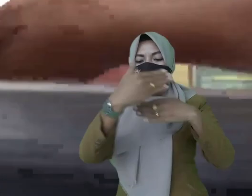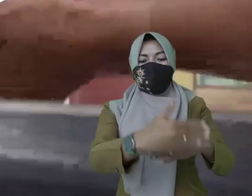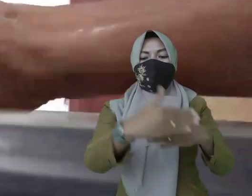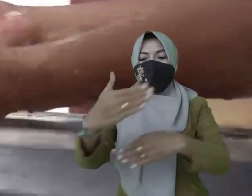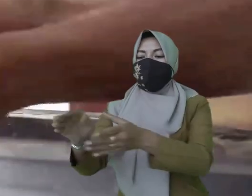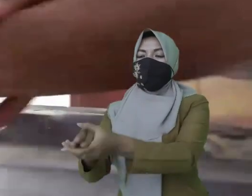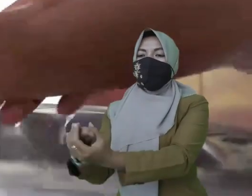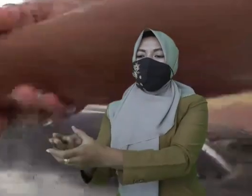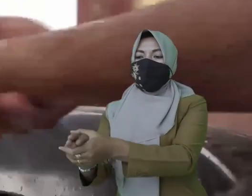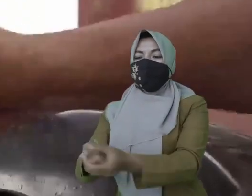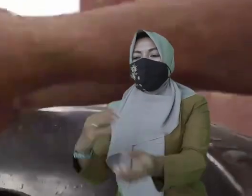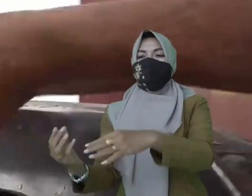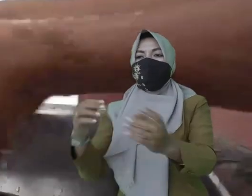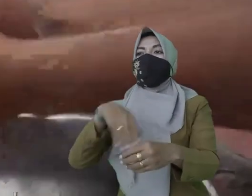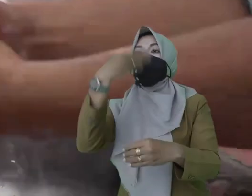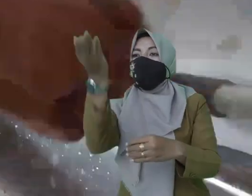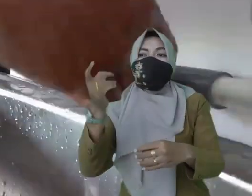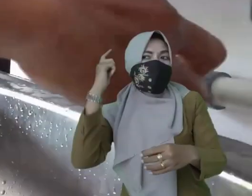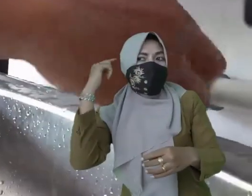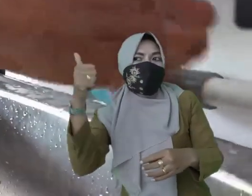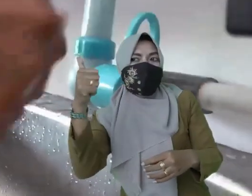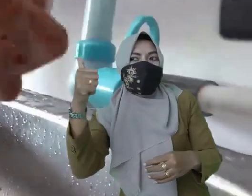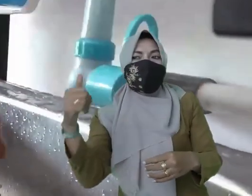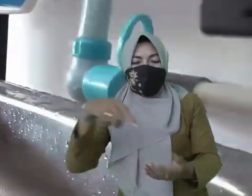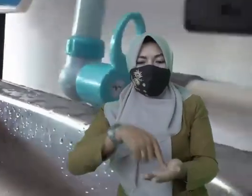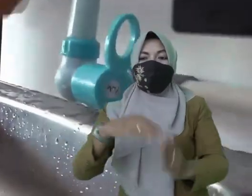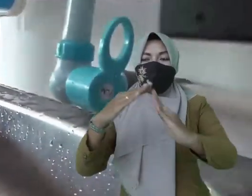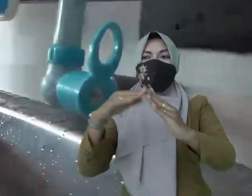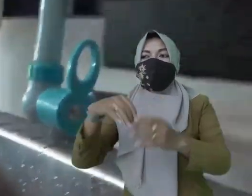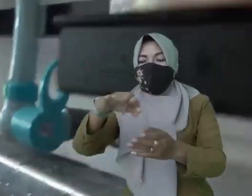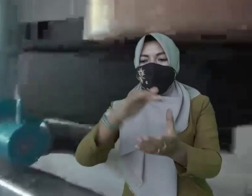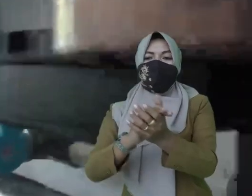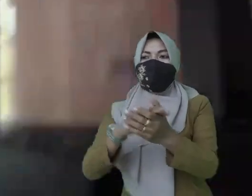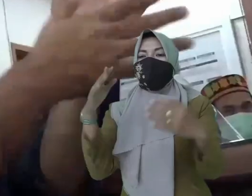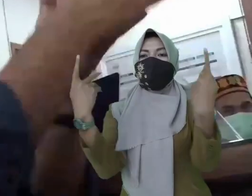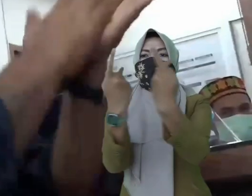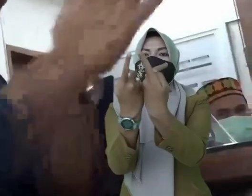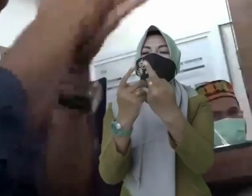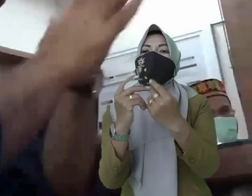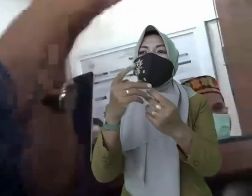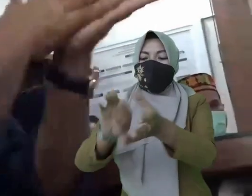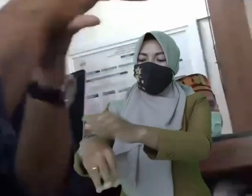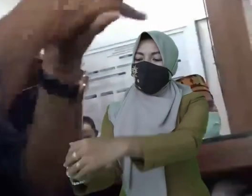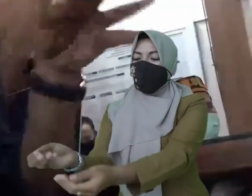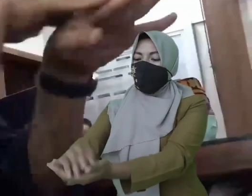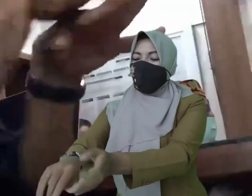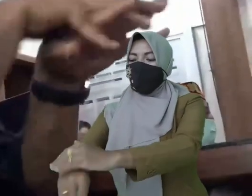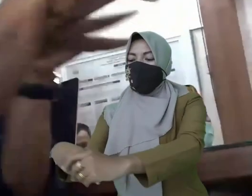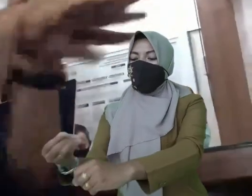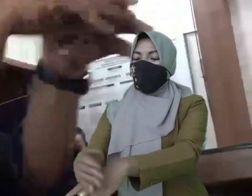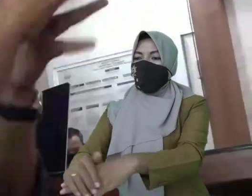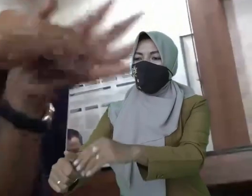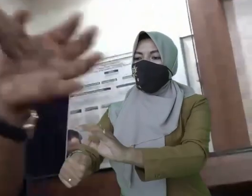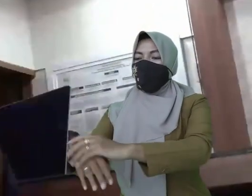memakai masker, menjaga jarak, mencuci tangan. Jadi dia kalau besok sudah pinter dari rumah, sebelum masuk kelas, cuci tangan. Nah, cuci tangan,